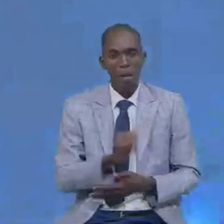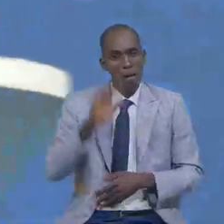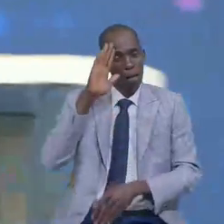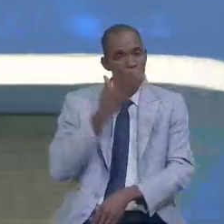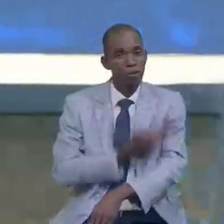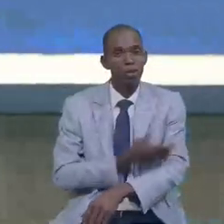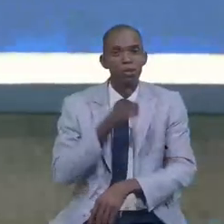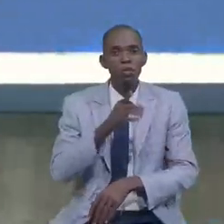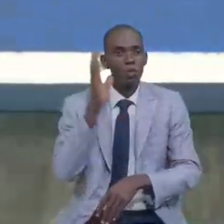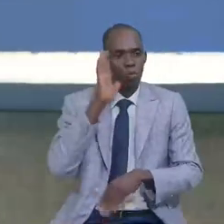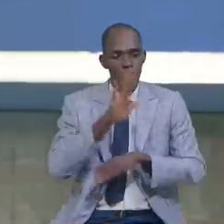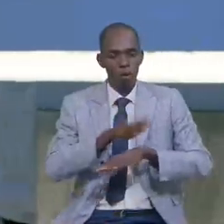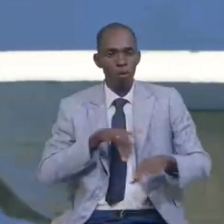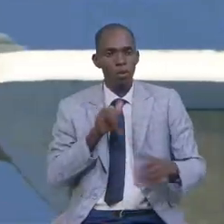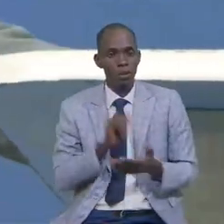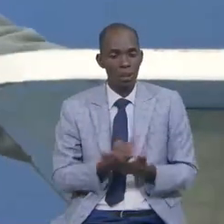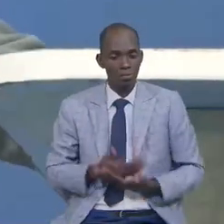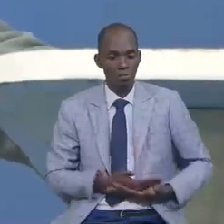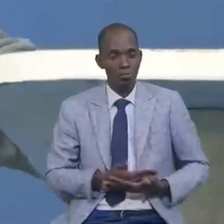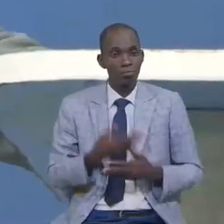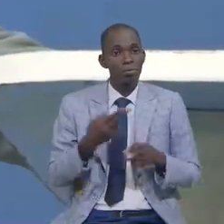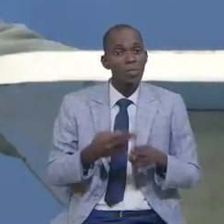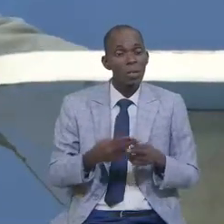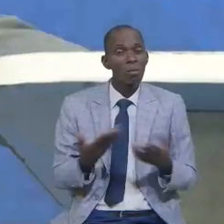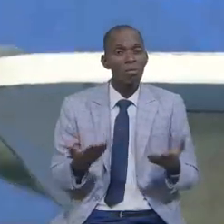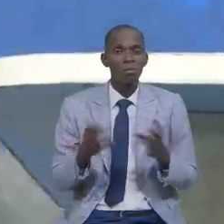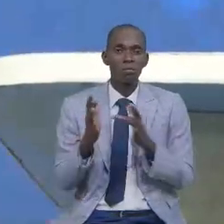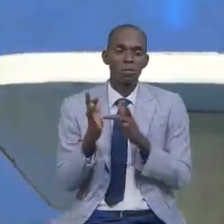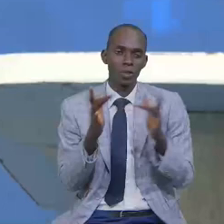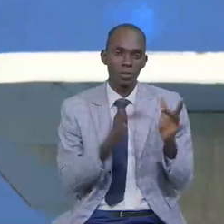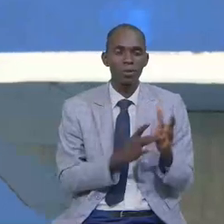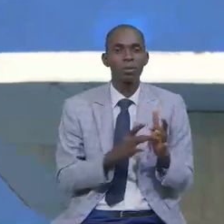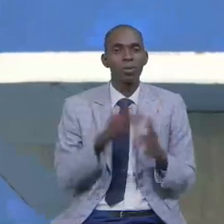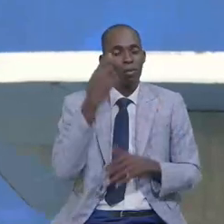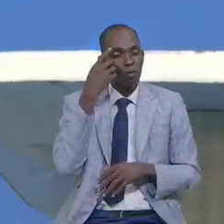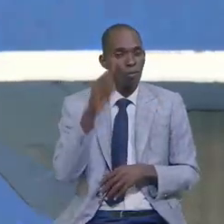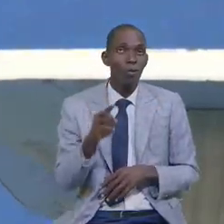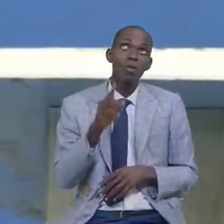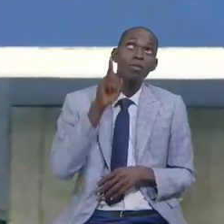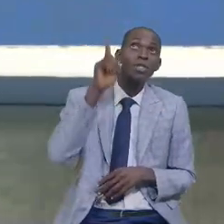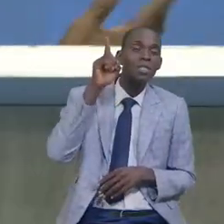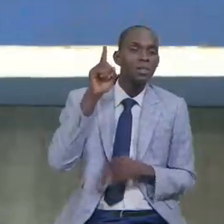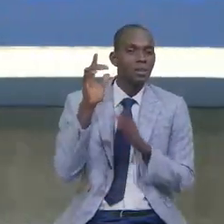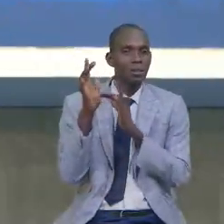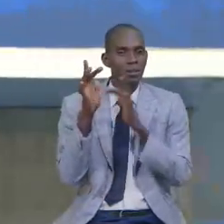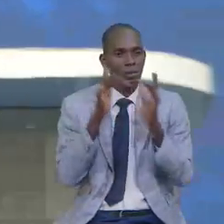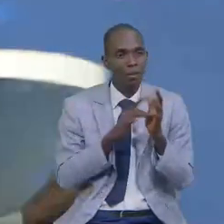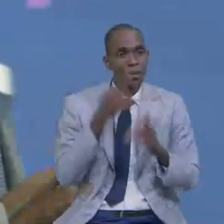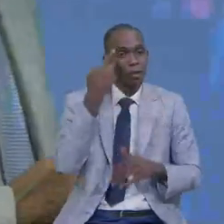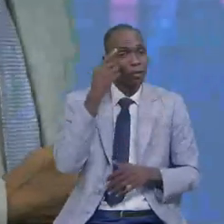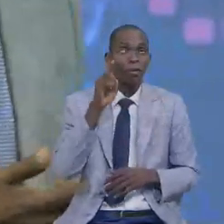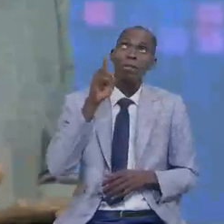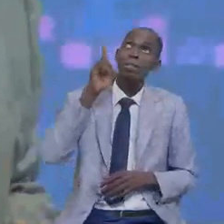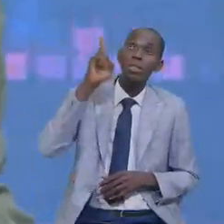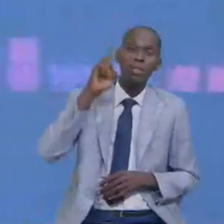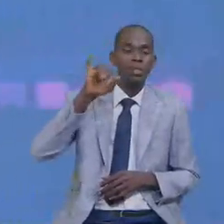donneras le nom de Jésus. Car Jésus, c'est lui, Jéhovah